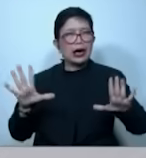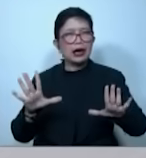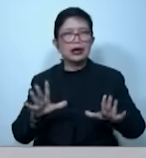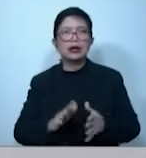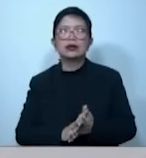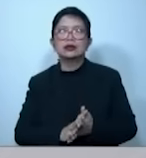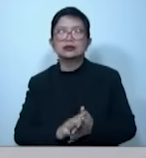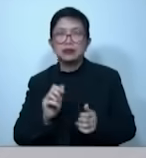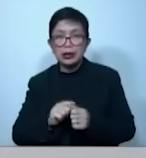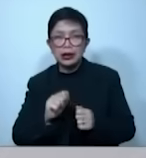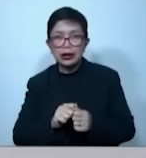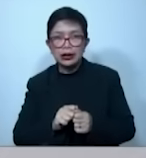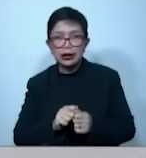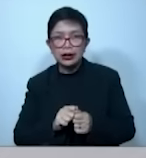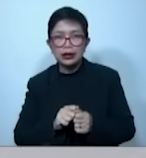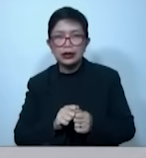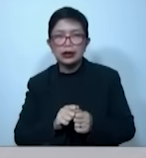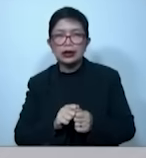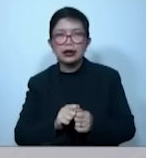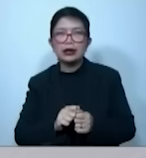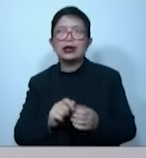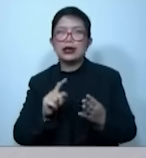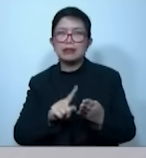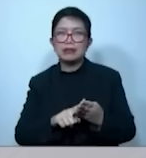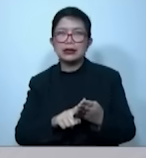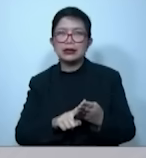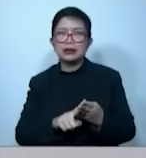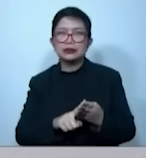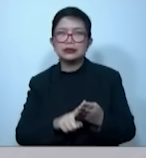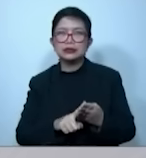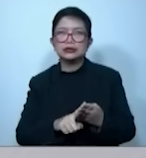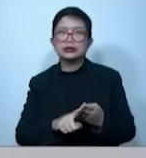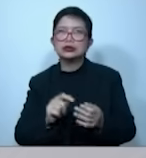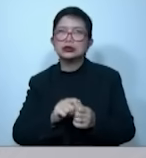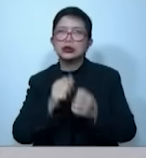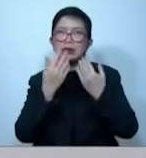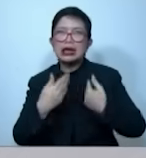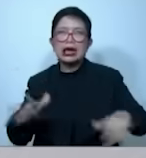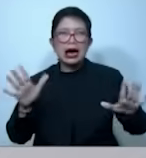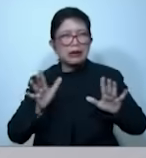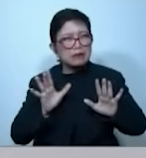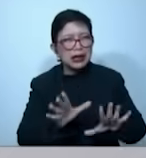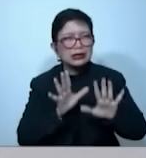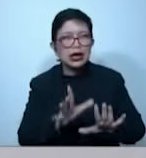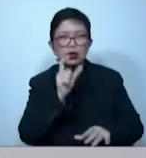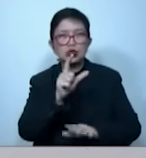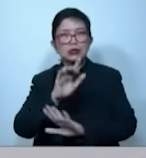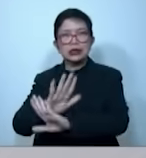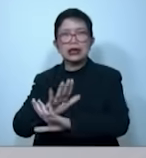dan pemulihan dan yang keemp meratifikasi Konvensi anti penghilangan paksa sebagai upaya pencegahan